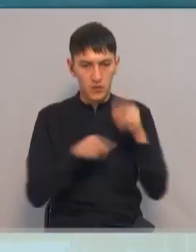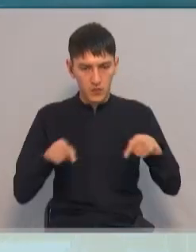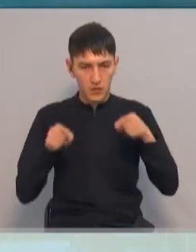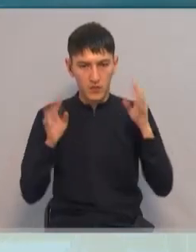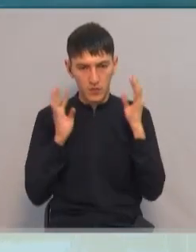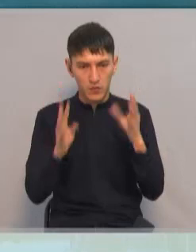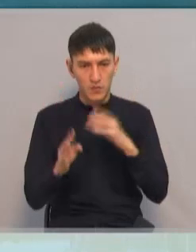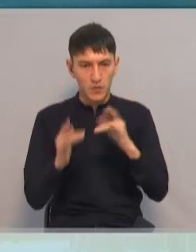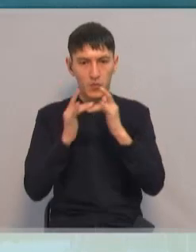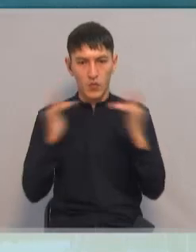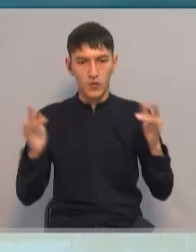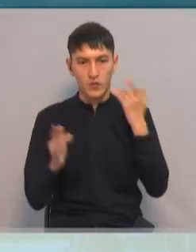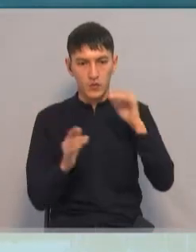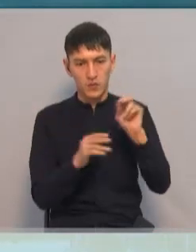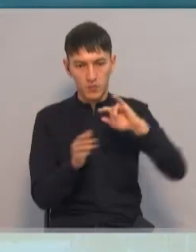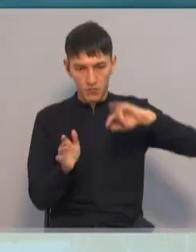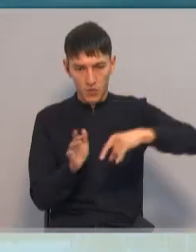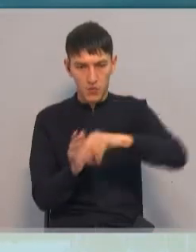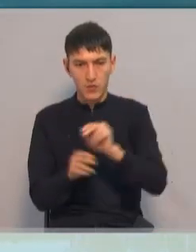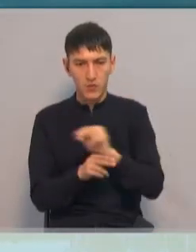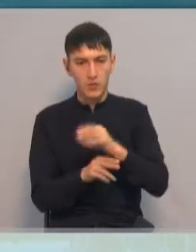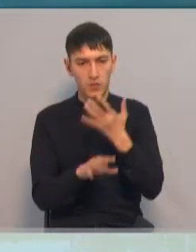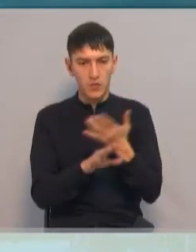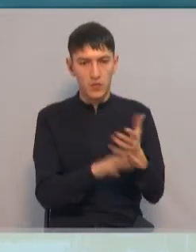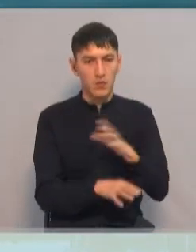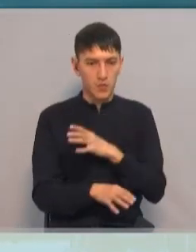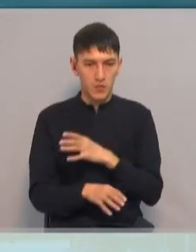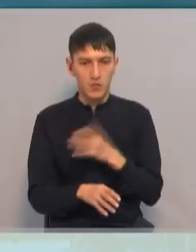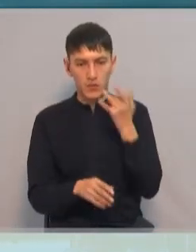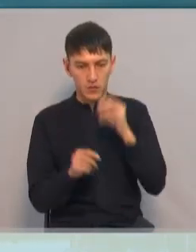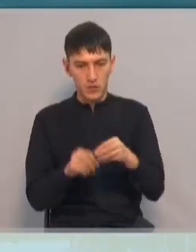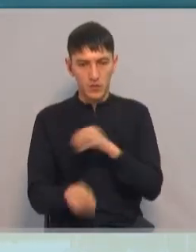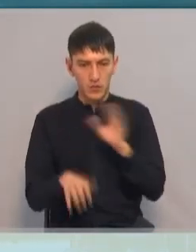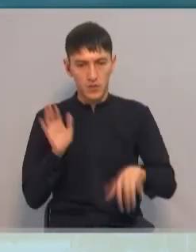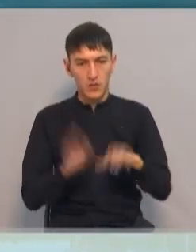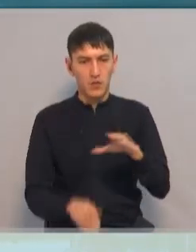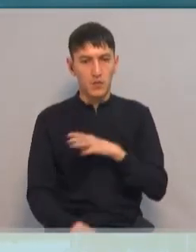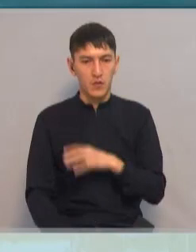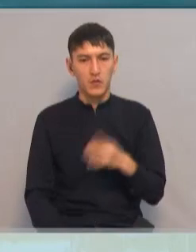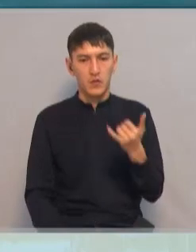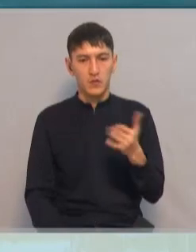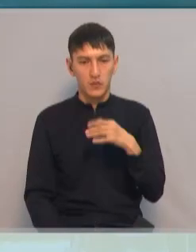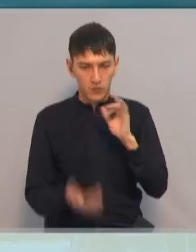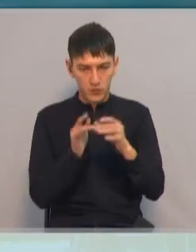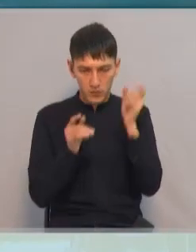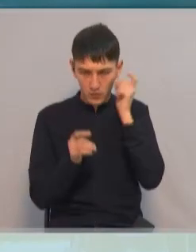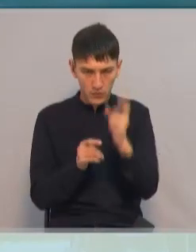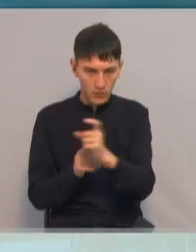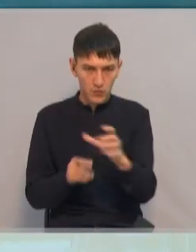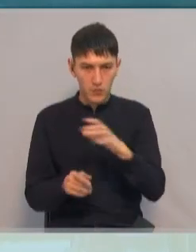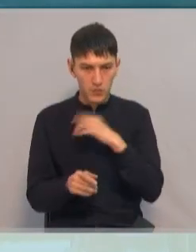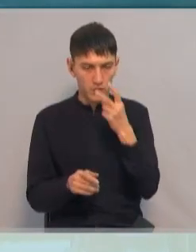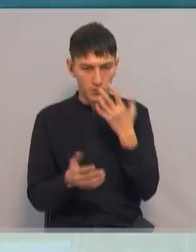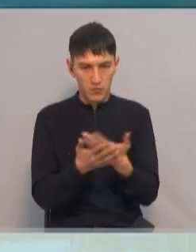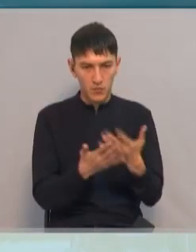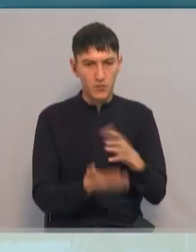өткелдің үстінде пайда болған шағын шұңқырлар құрылыс кезінде жер астында жүргізілген жұмыстардың салдары. Мұны әлеуметтік желі қолданушылары желіге